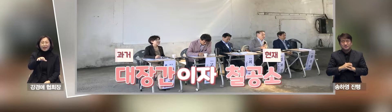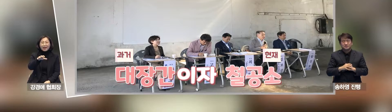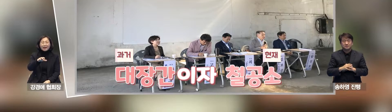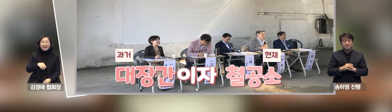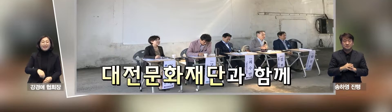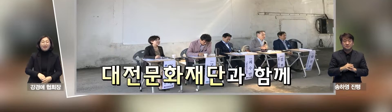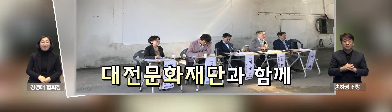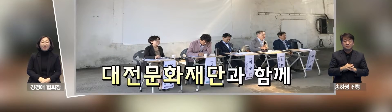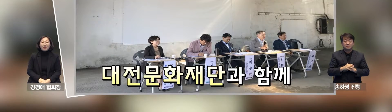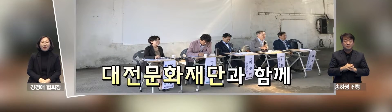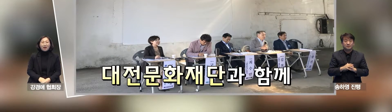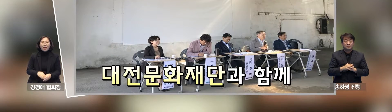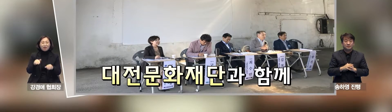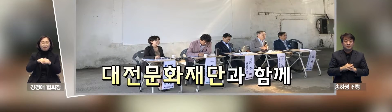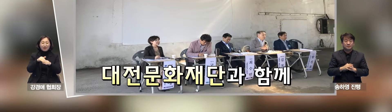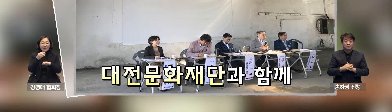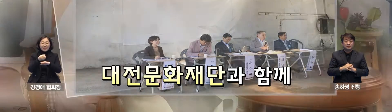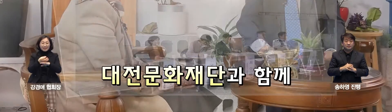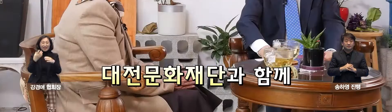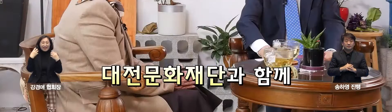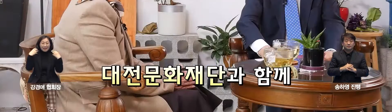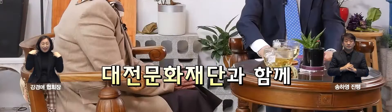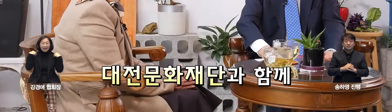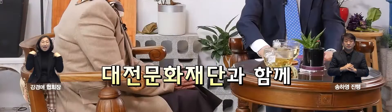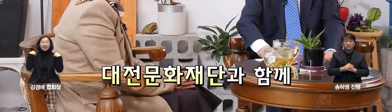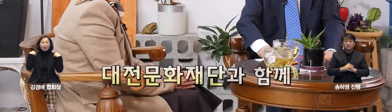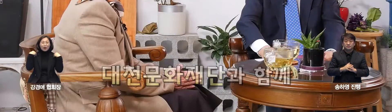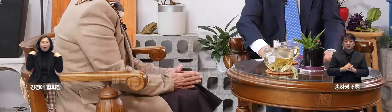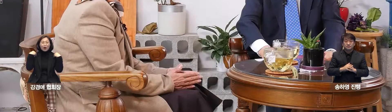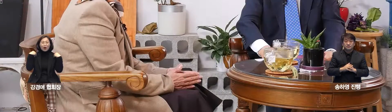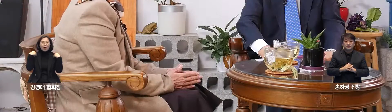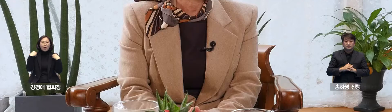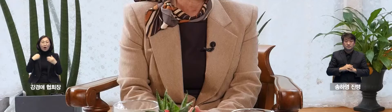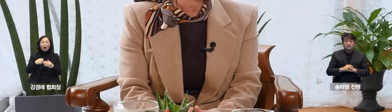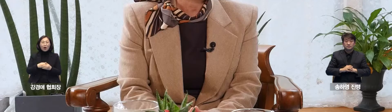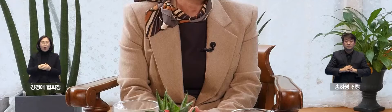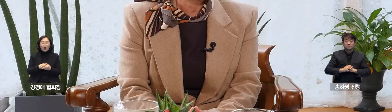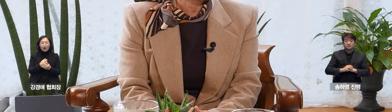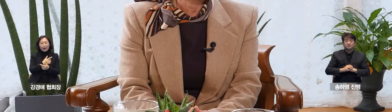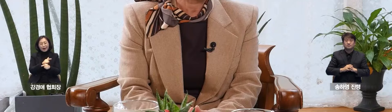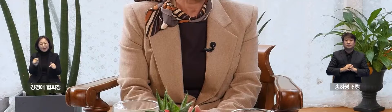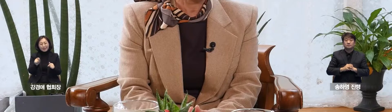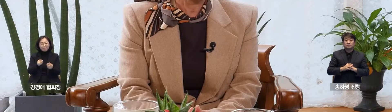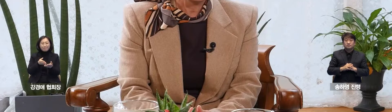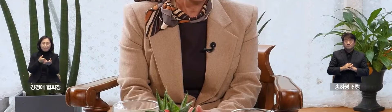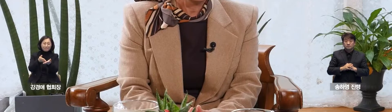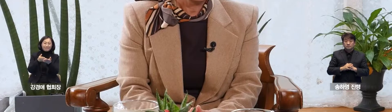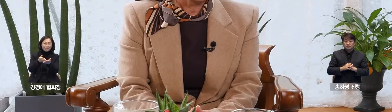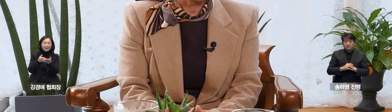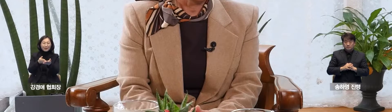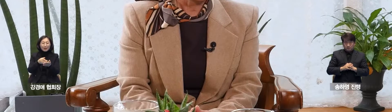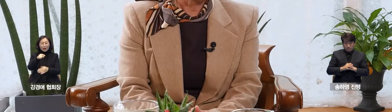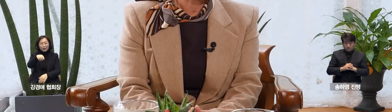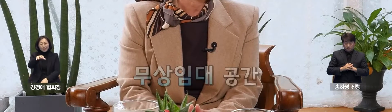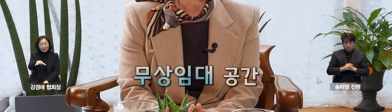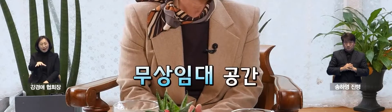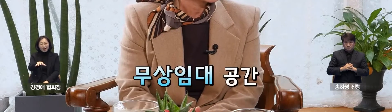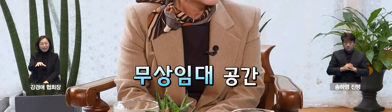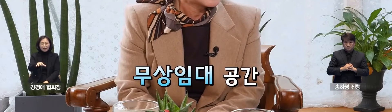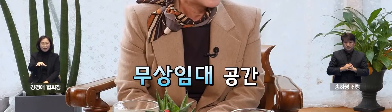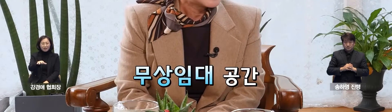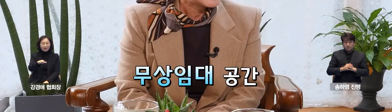사실은 문화재단에서 저희와 그러니까 여변에서 문을 두드렸습니다. 이 공간이